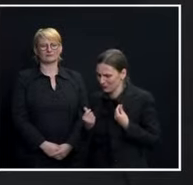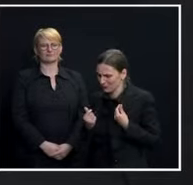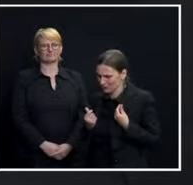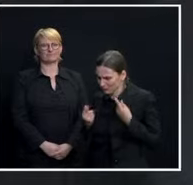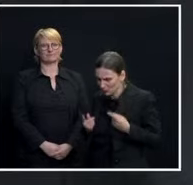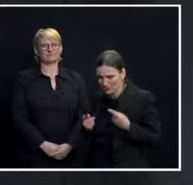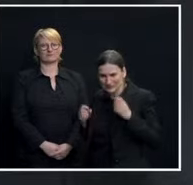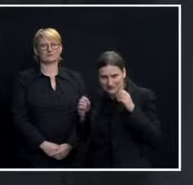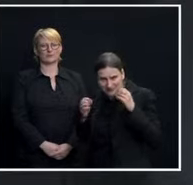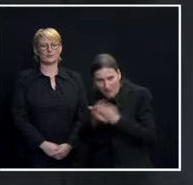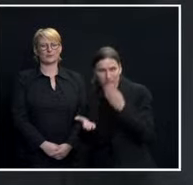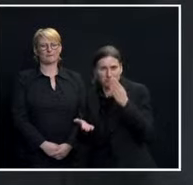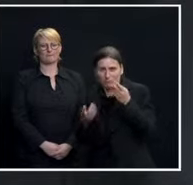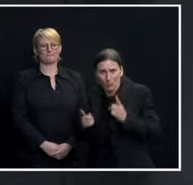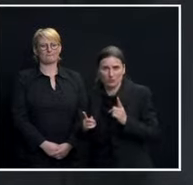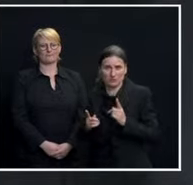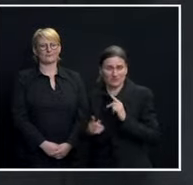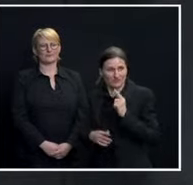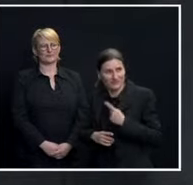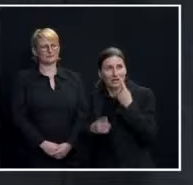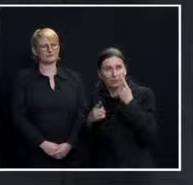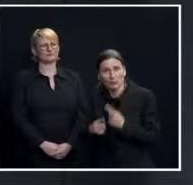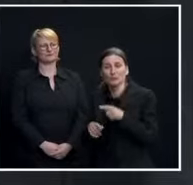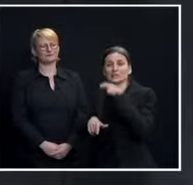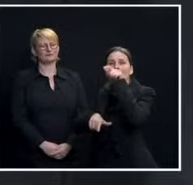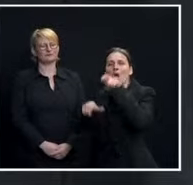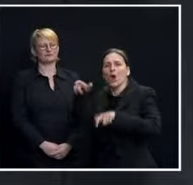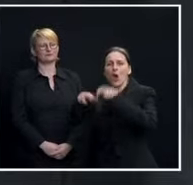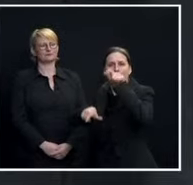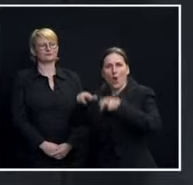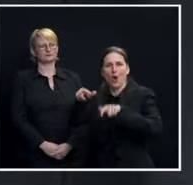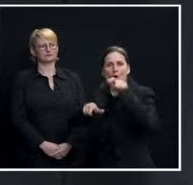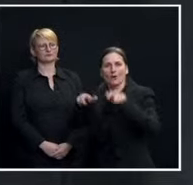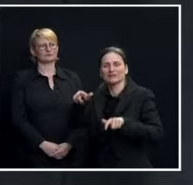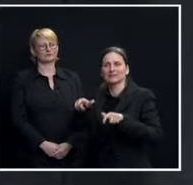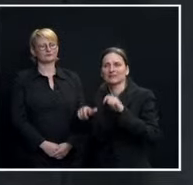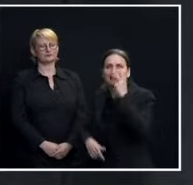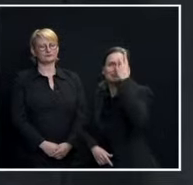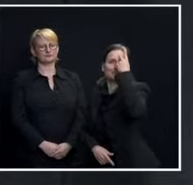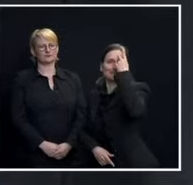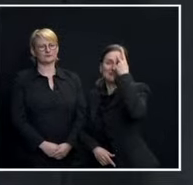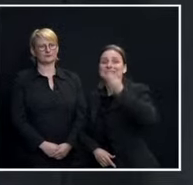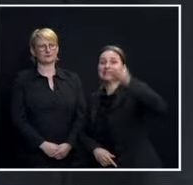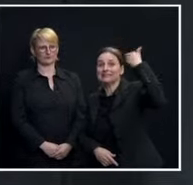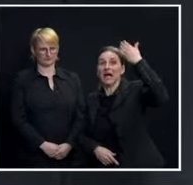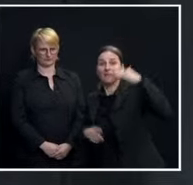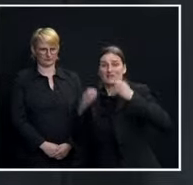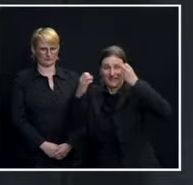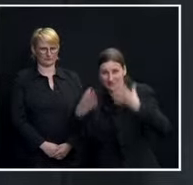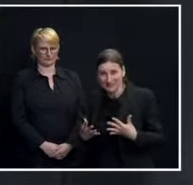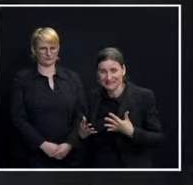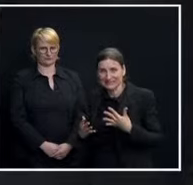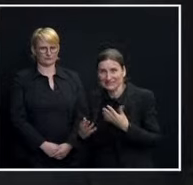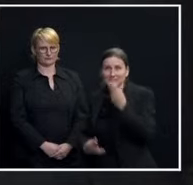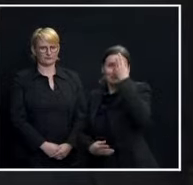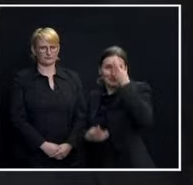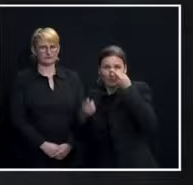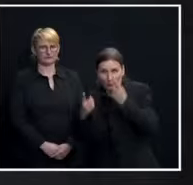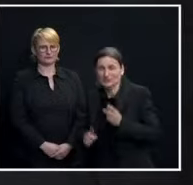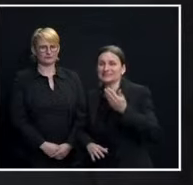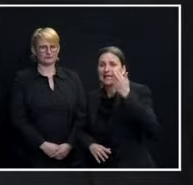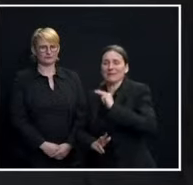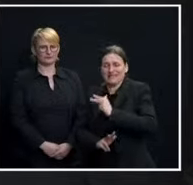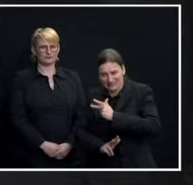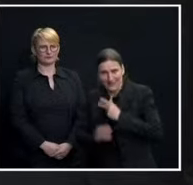ich habe gesagt, wir müssen im Prinzip einfach auch den Leuten immer wieder in Erinnerung rufen, was damals passiert ist. Also was damals